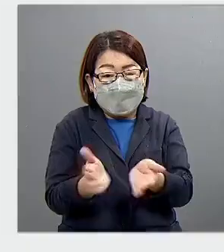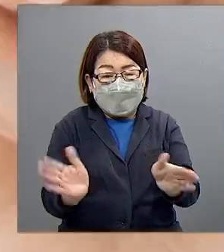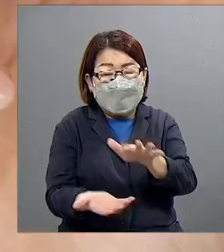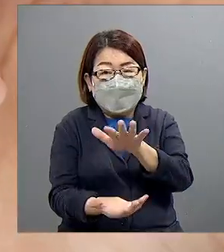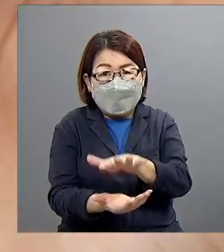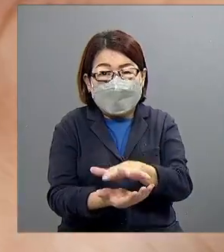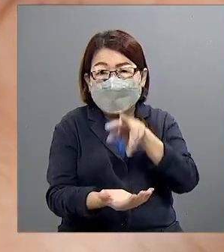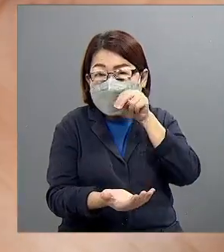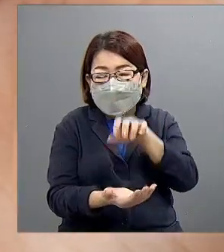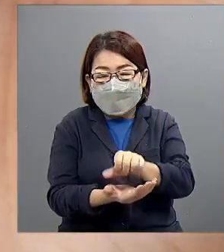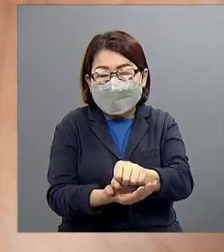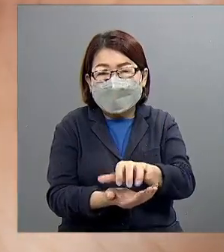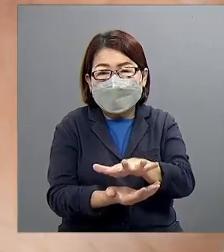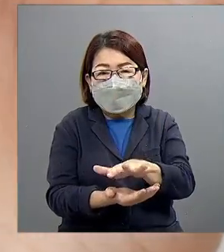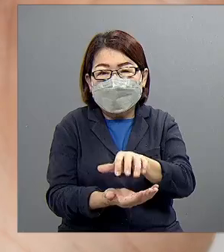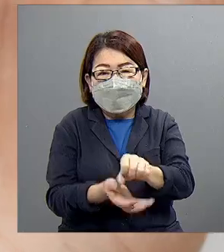ะ